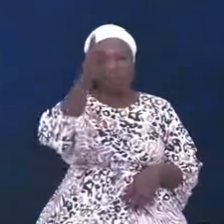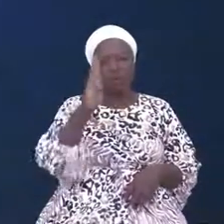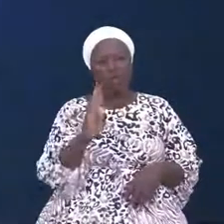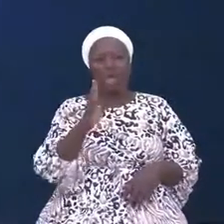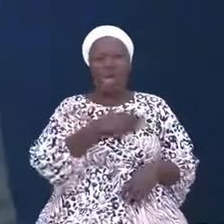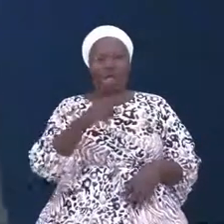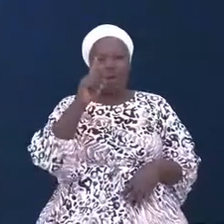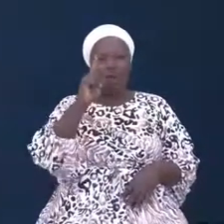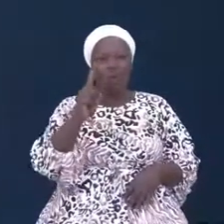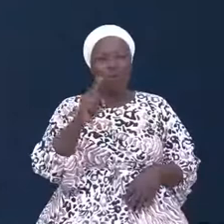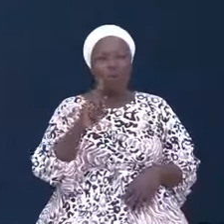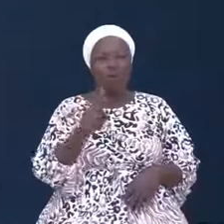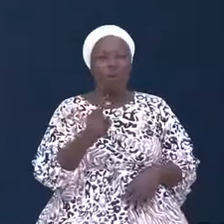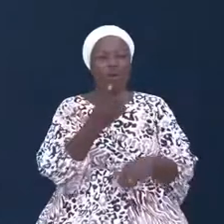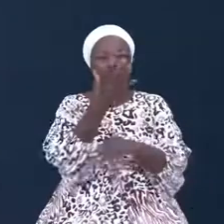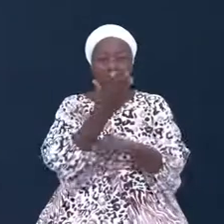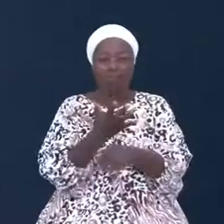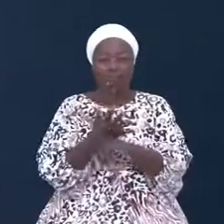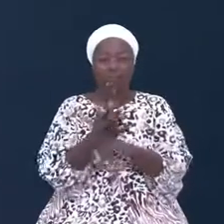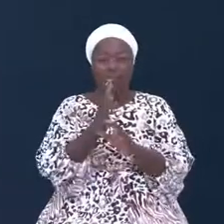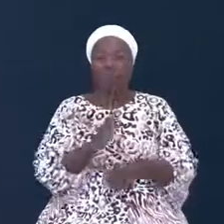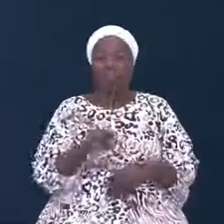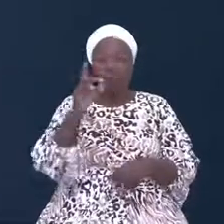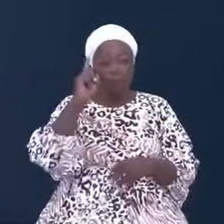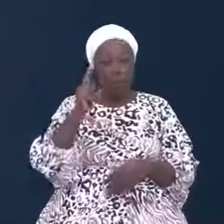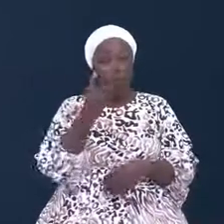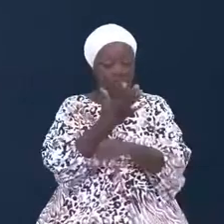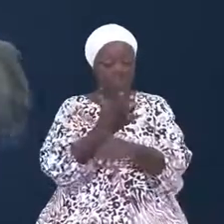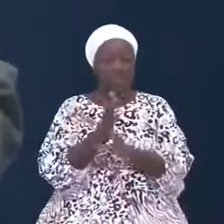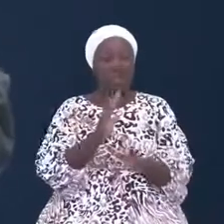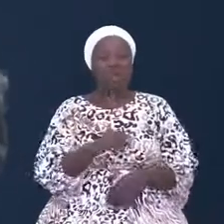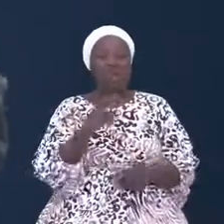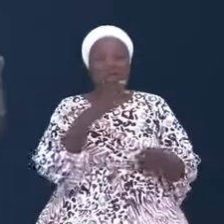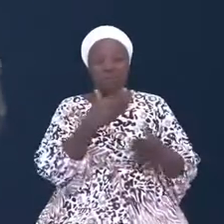Verset 5, car il y a un seul Dieu et aussi